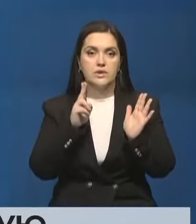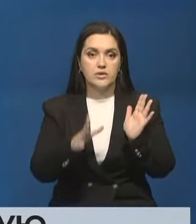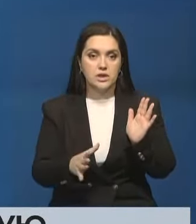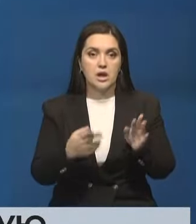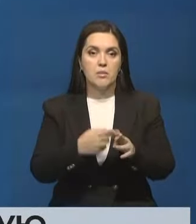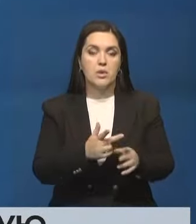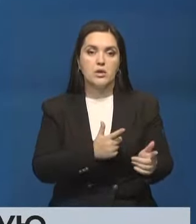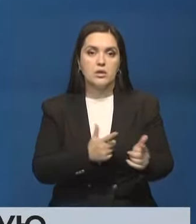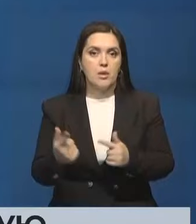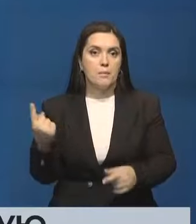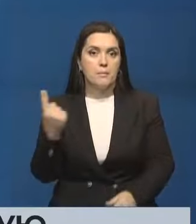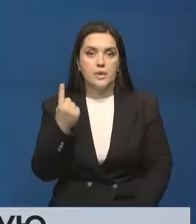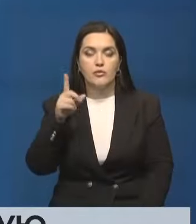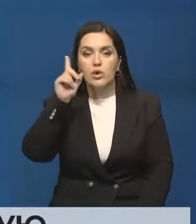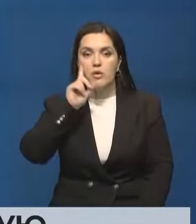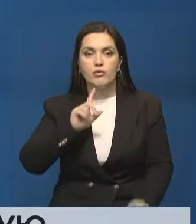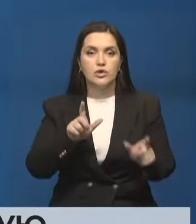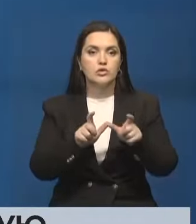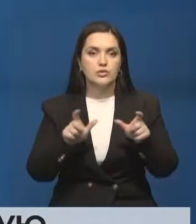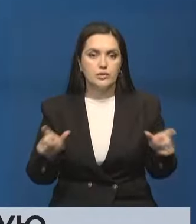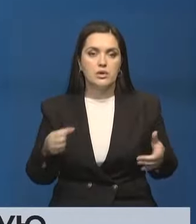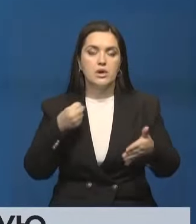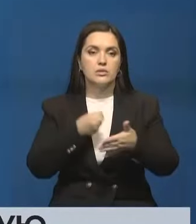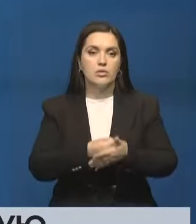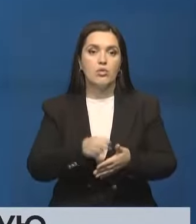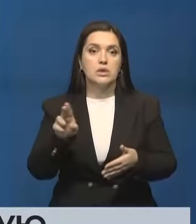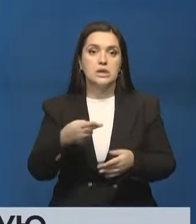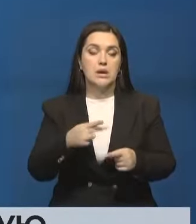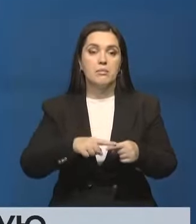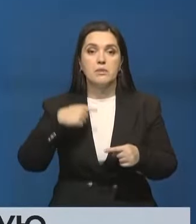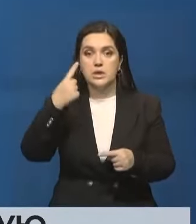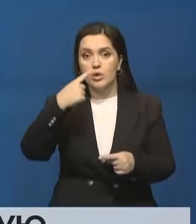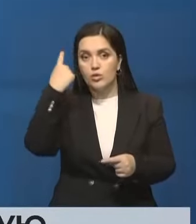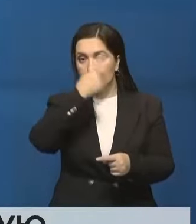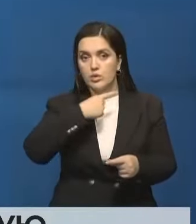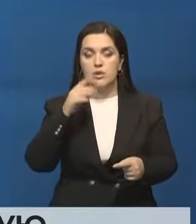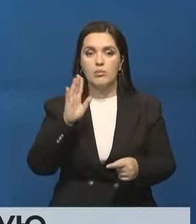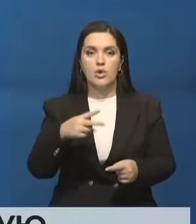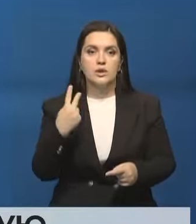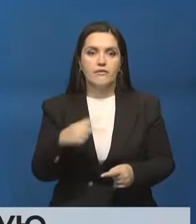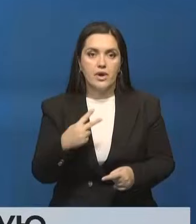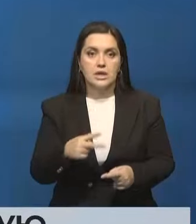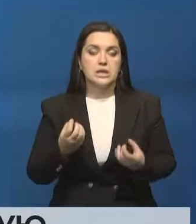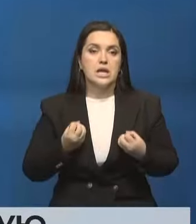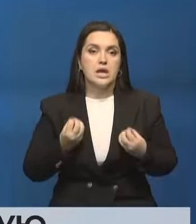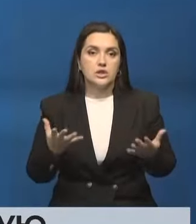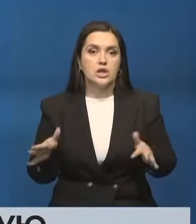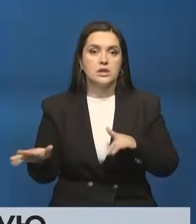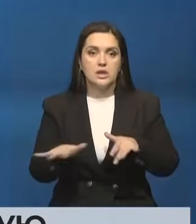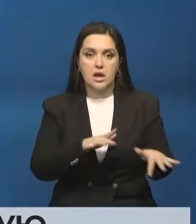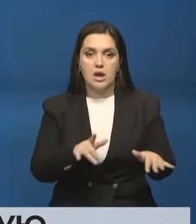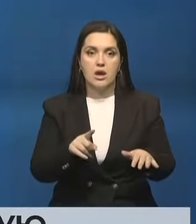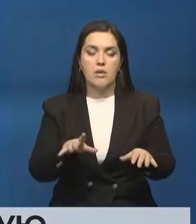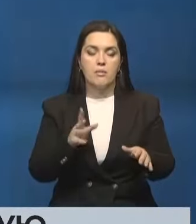470 квартир. Ввели в строй и первую комфортную школу. До конца следующего года в регионе построят еще 20. На торжественной церемонии